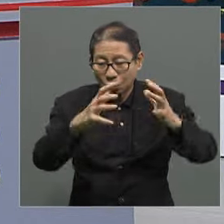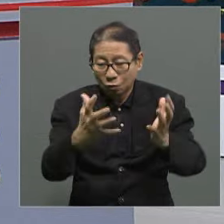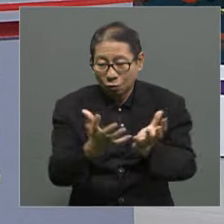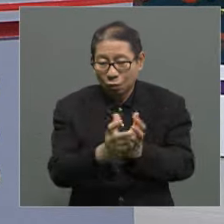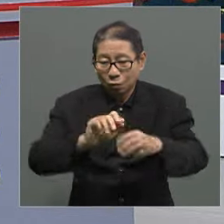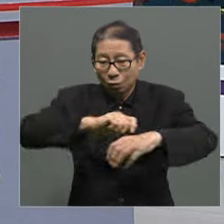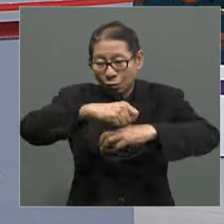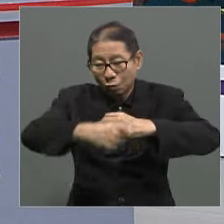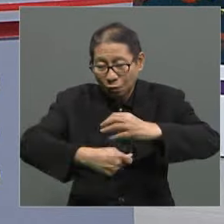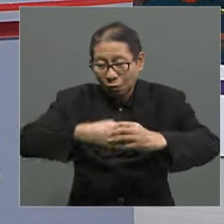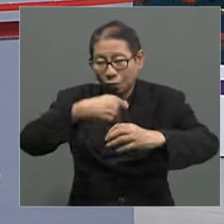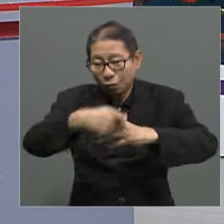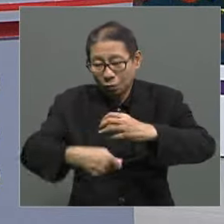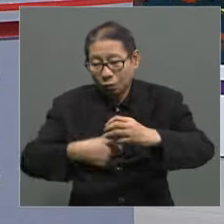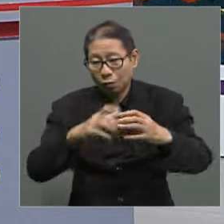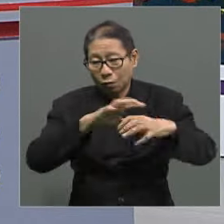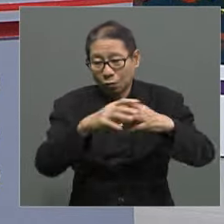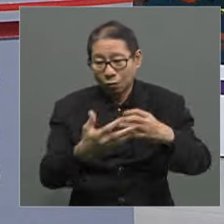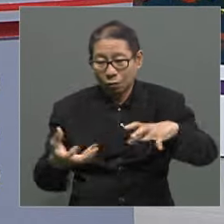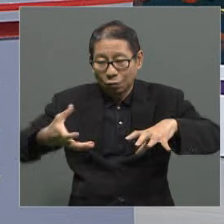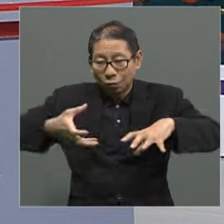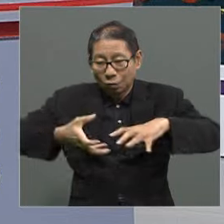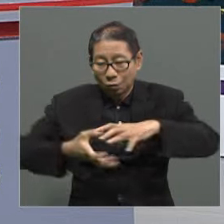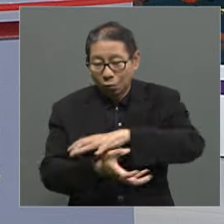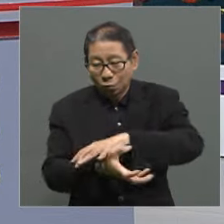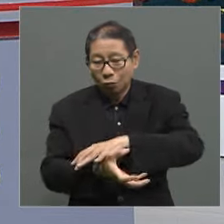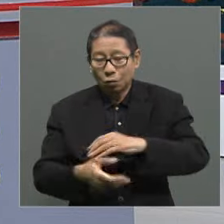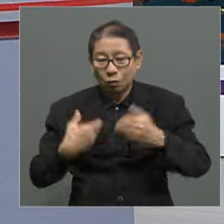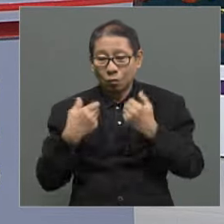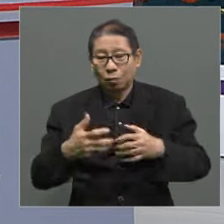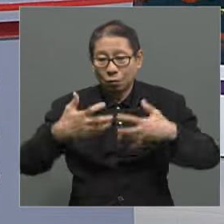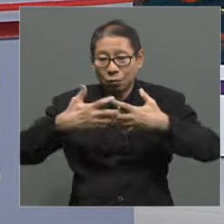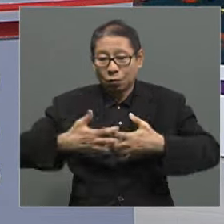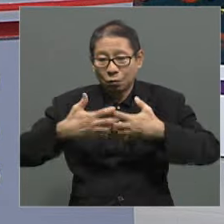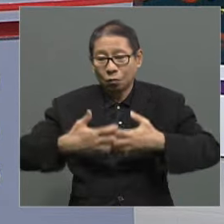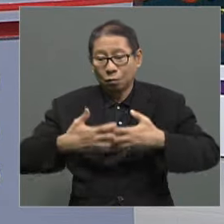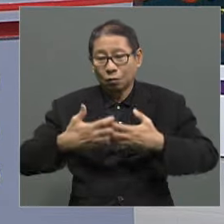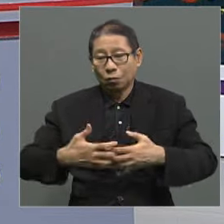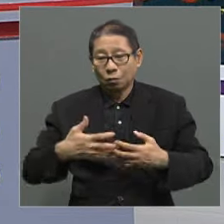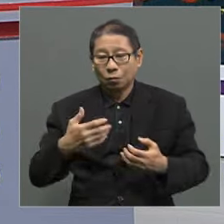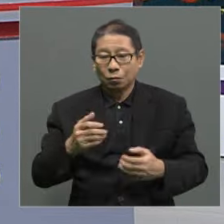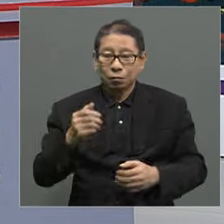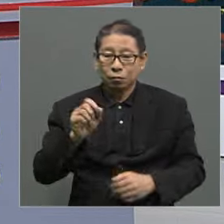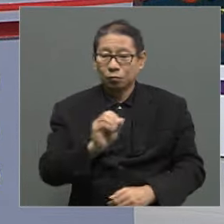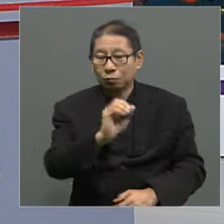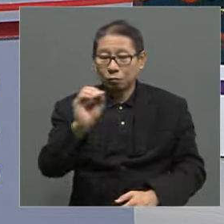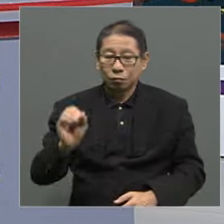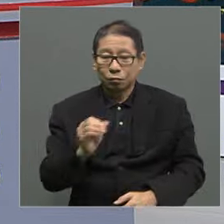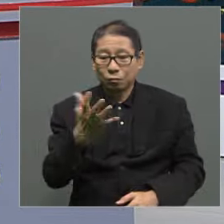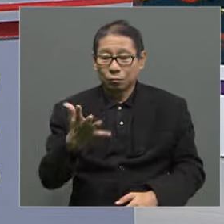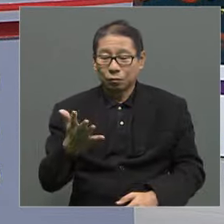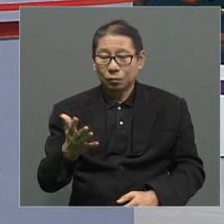เทป 5พันจากนั้นก็เอาลูกบอลเนี่ยยใส่ถุงคือไม่ได้มีเครื่องจักรที่จะเข้าขายเป็นโรงงานได้ส่วนใหญ่จะ